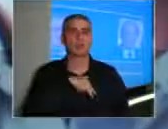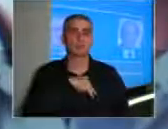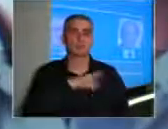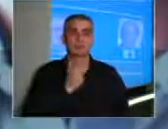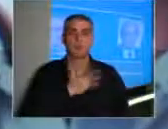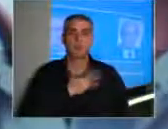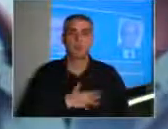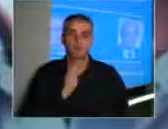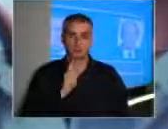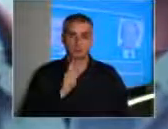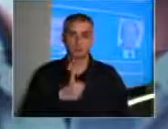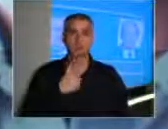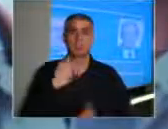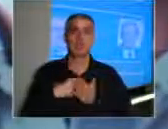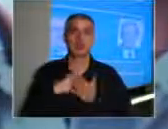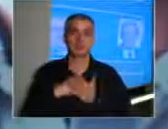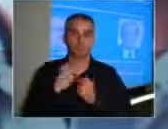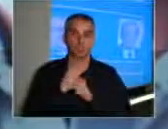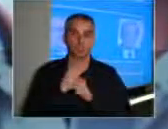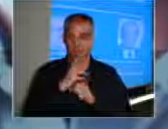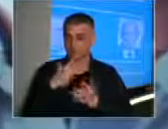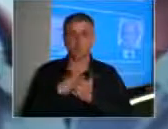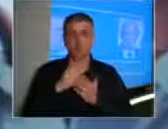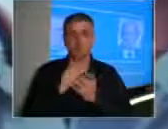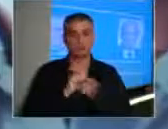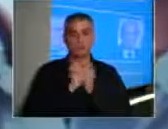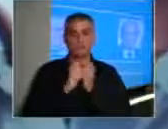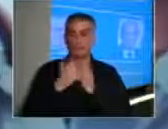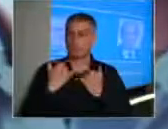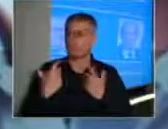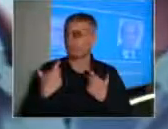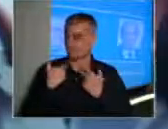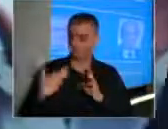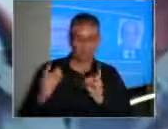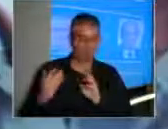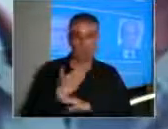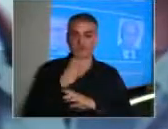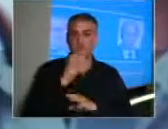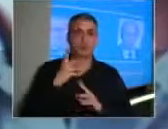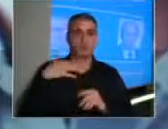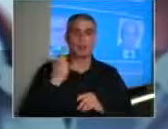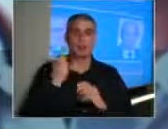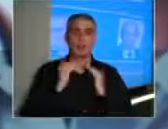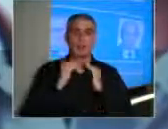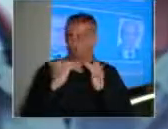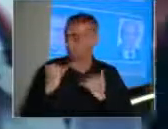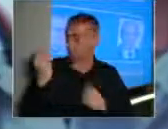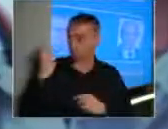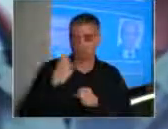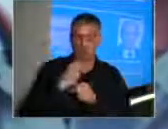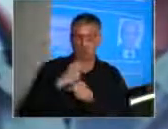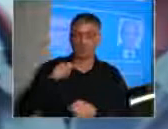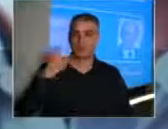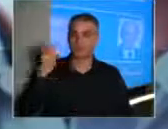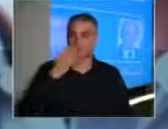אם רוצים שיהיה שר אוצר שעושה את מה שעשה וימשיך את הרפורמות, עכשיו עצרו אותי בדרך לאולפן, שאלו אותי מה יהיה על מחיר למשתכן. עכשיו, מי שעובדת